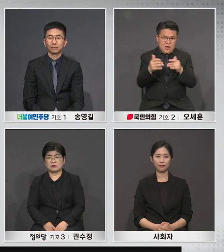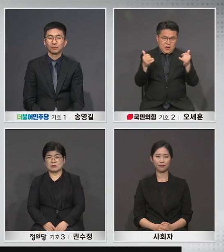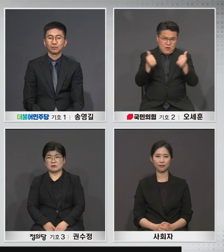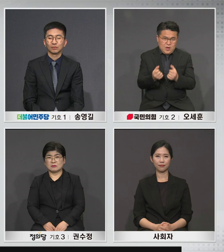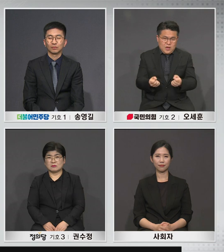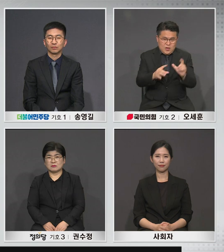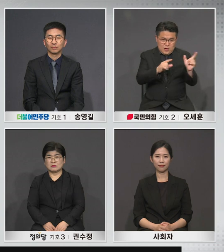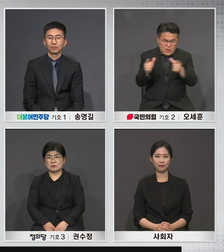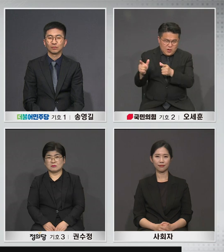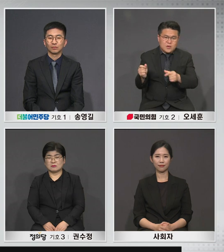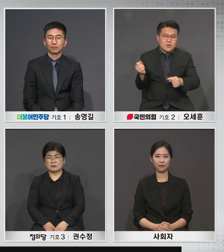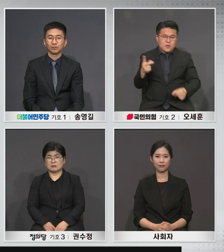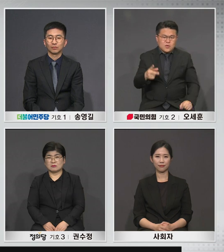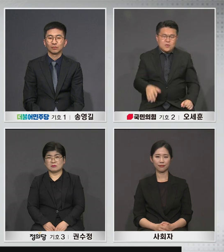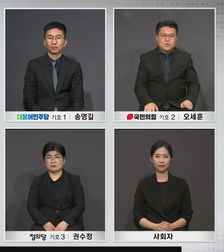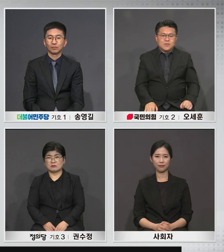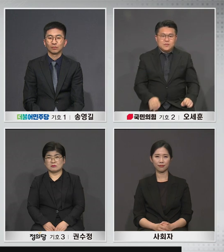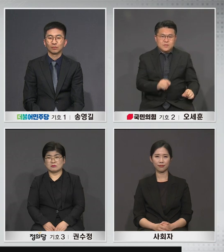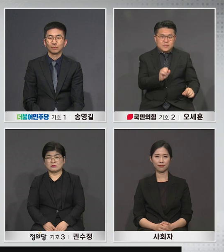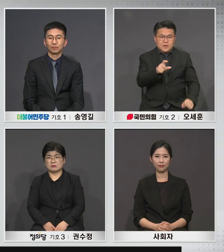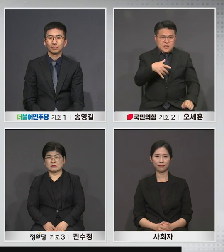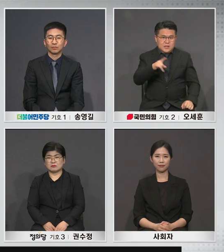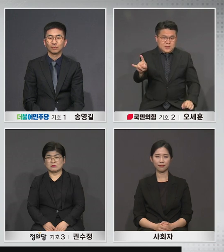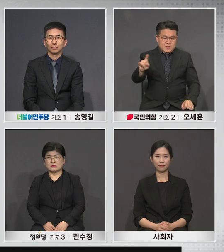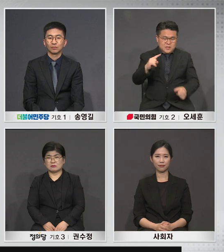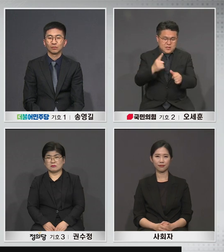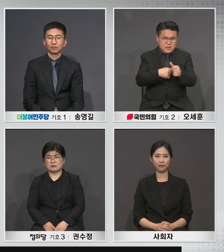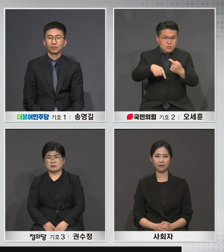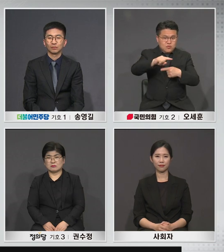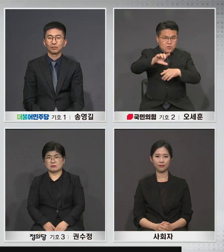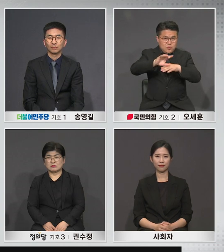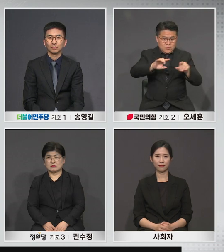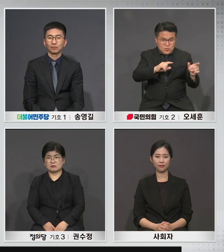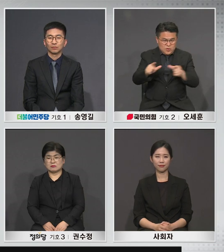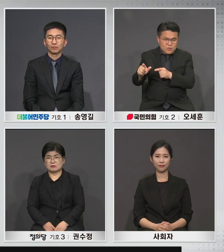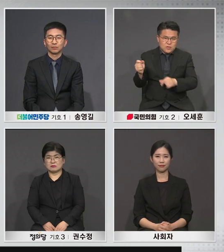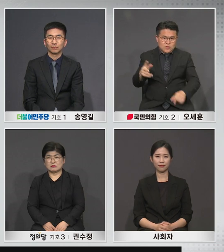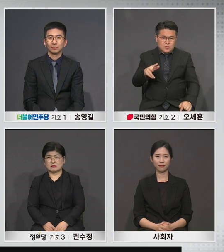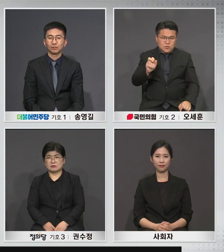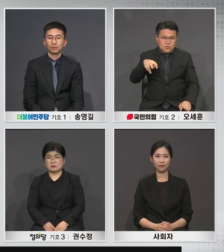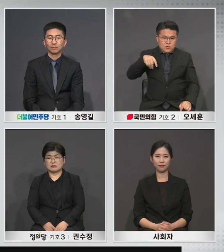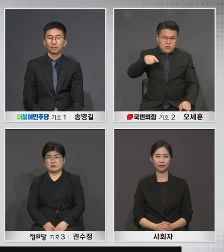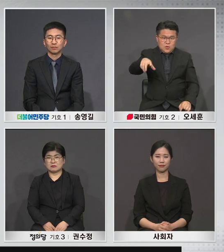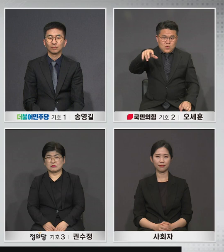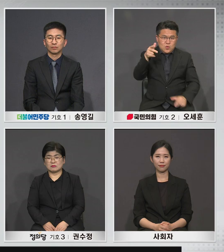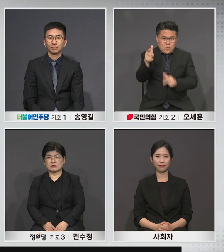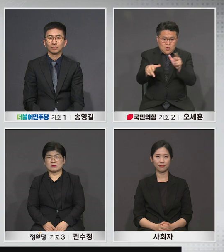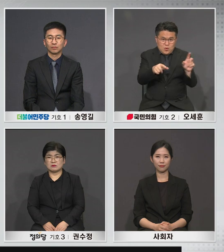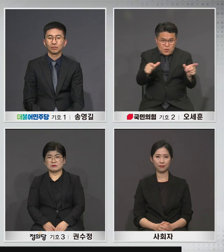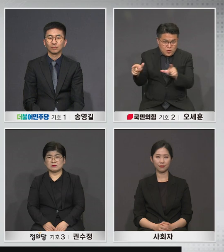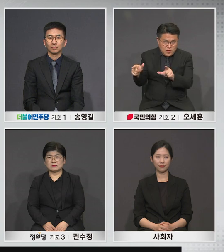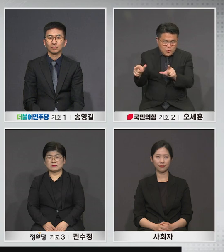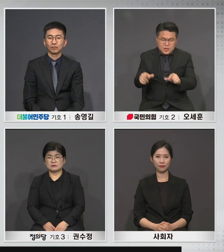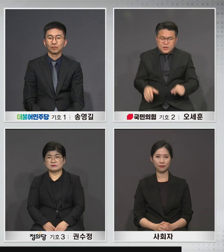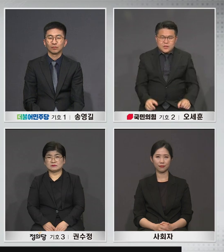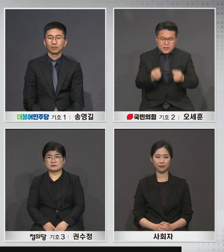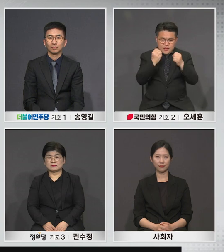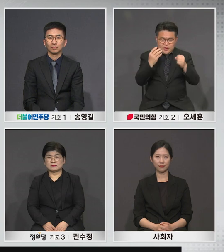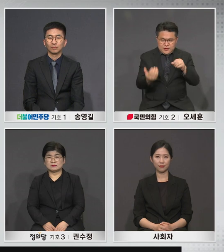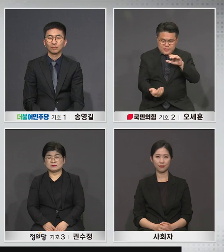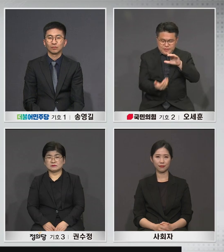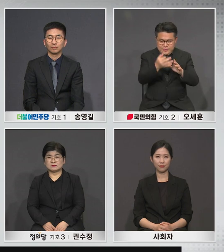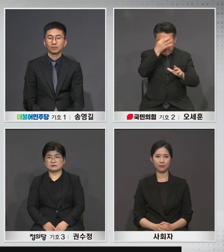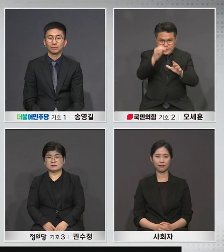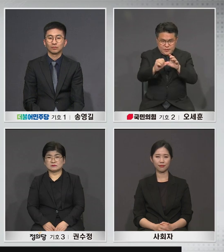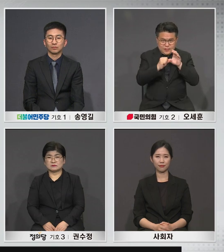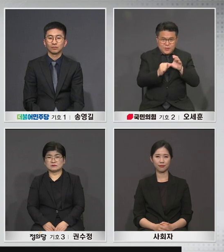수소의 로봇. 이렇게 최첨단 과학기술을 가지고 승부할 수 있는 테크기업들이 많아졌는데요. 요즘에 개발자를